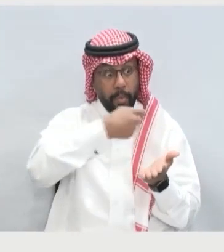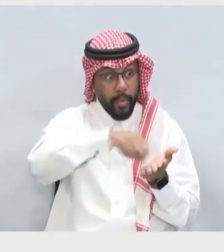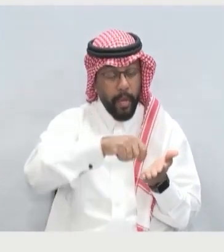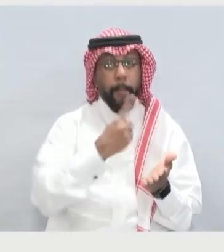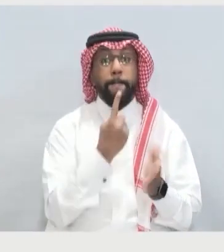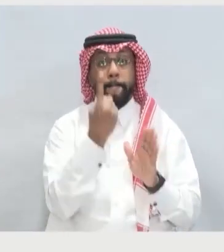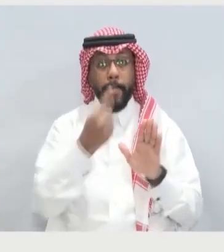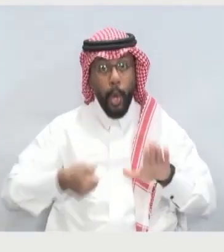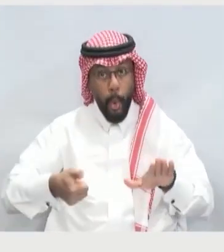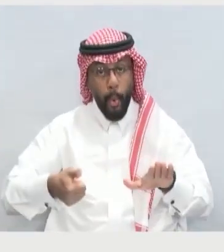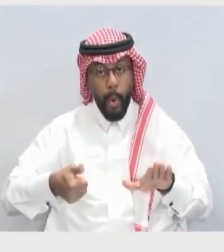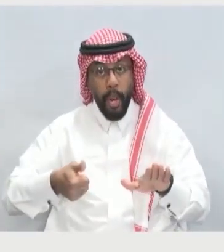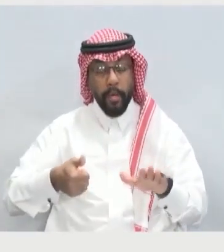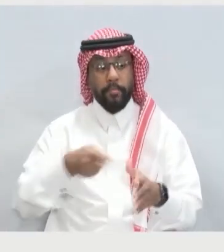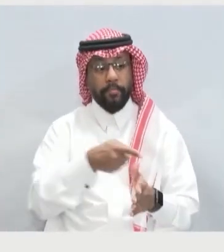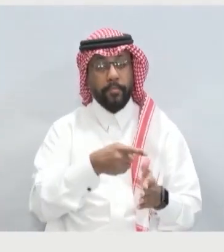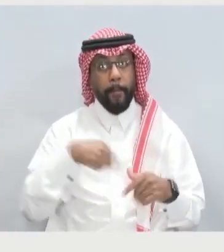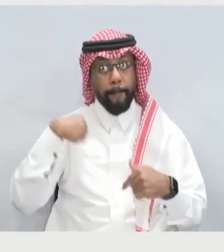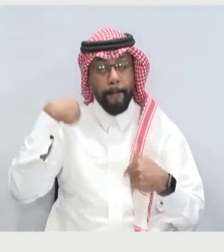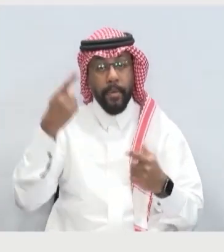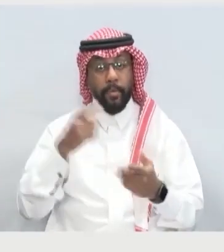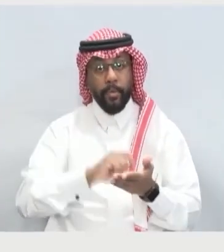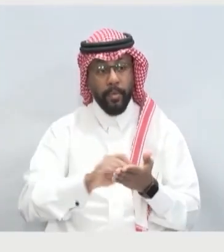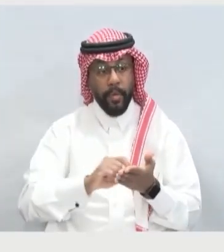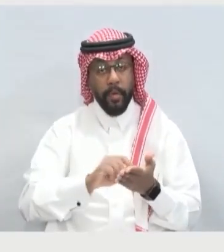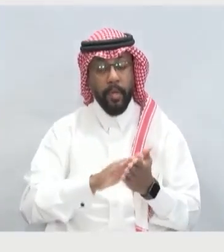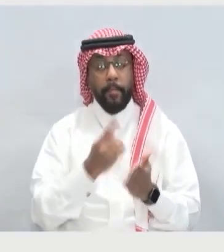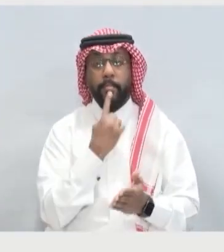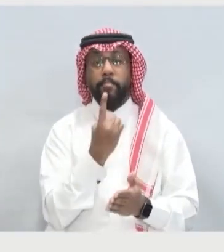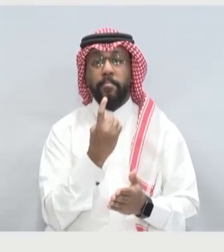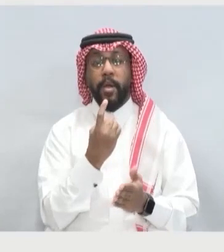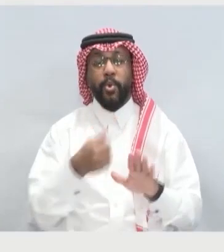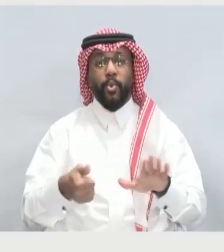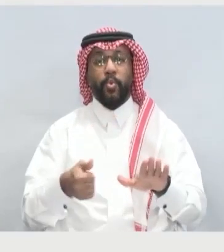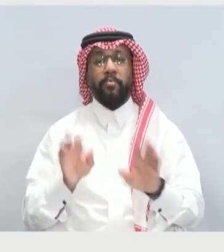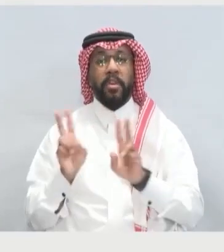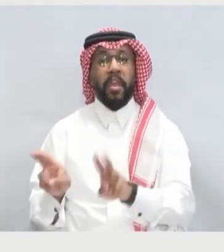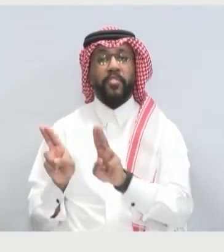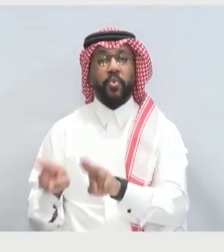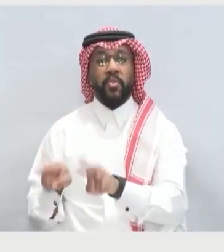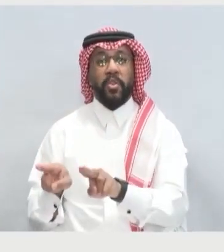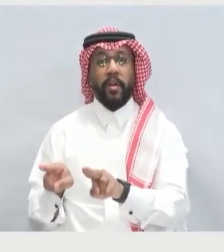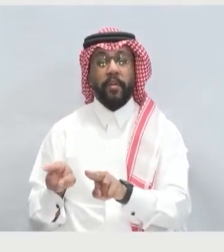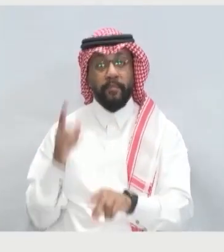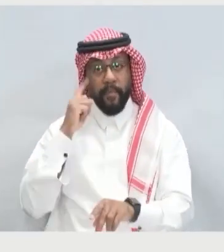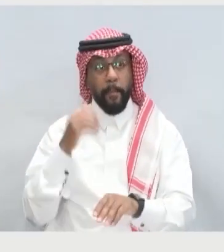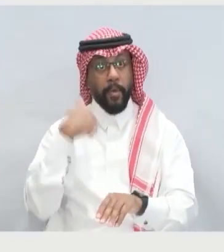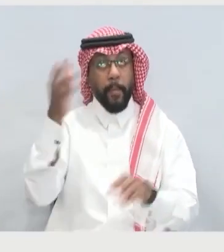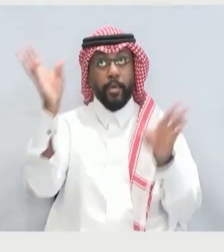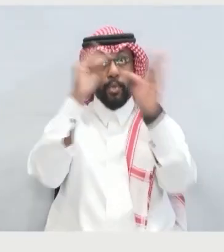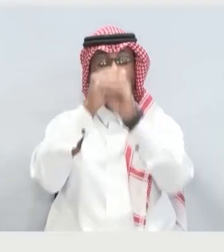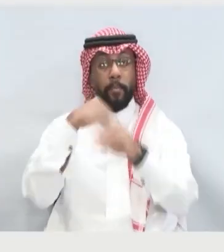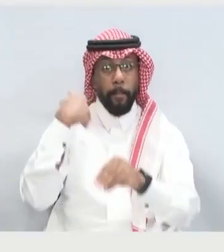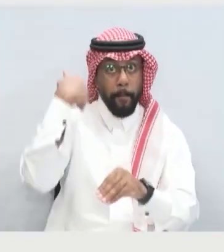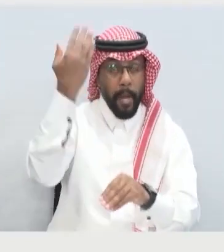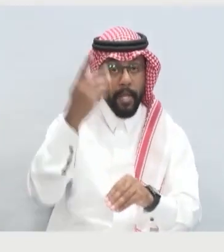بمليون اذا سيكون قيمتها في الدفاتر او قيمتها في المركز المالي بمليون حتى لو زاد سعر السوق فيها